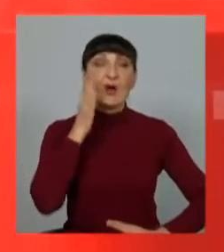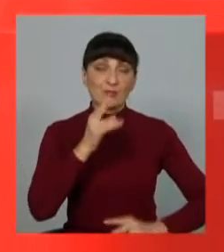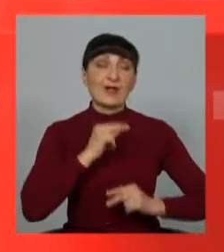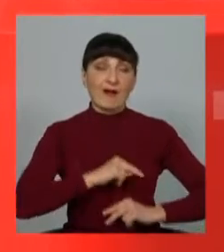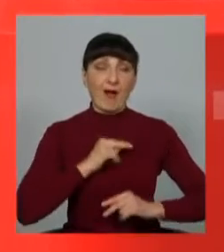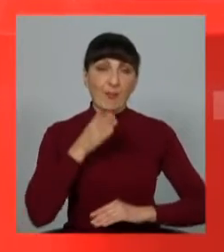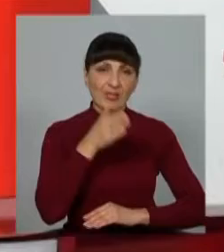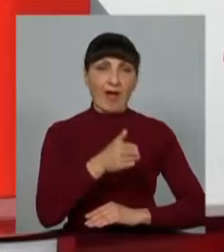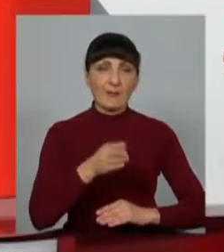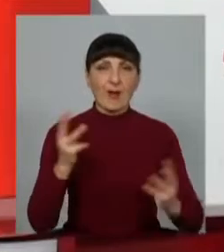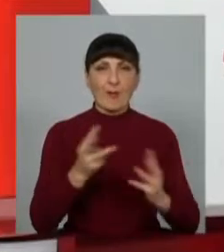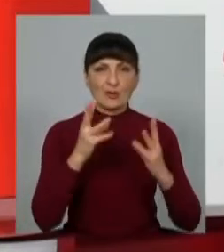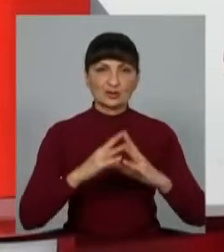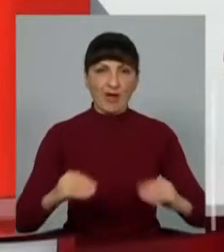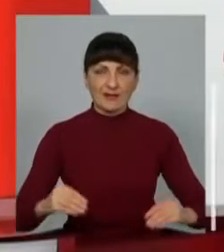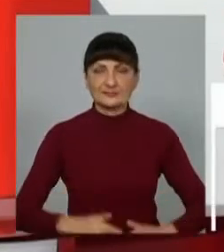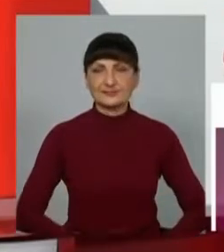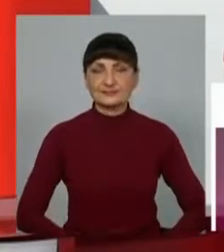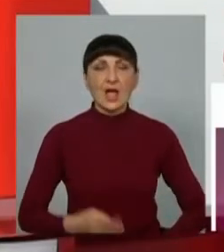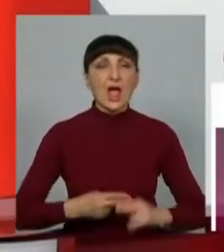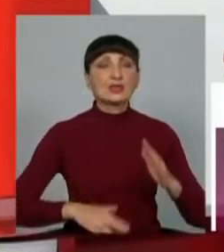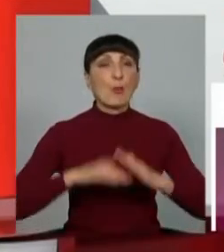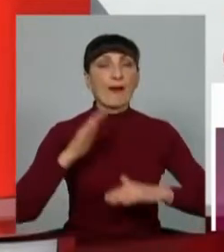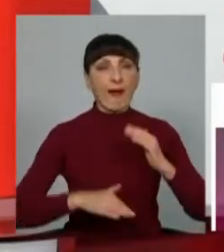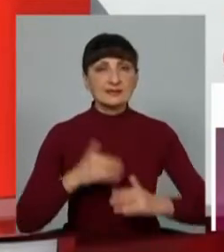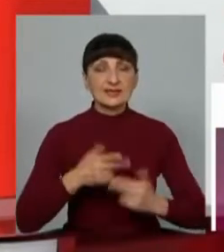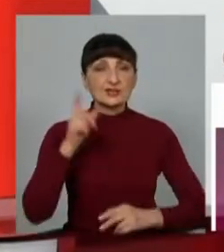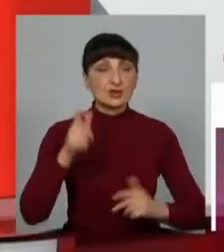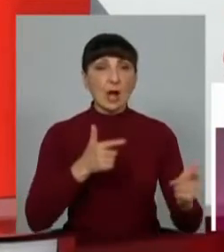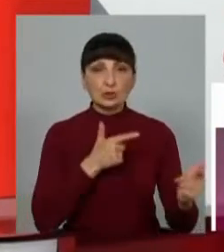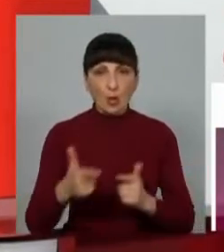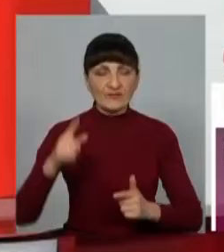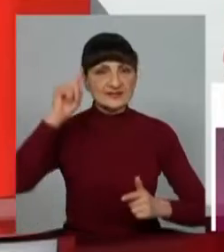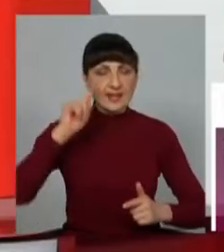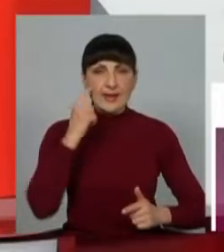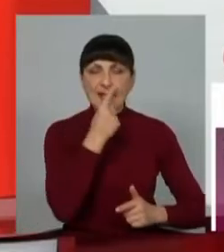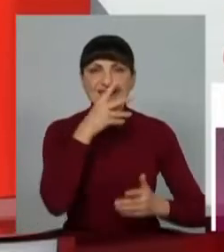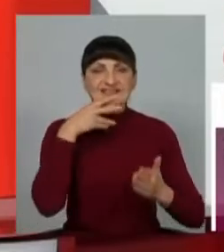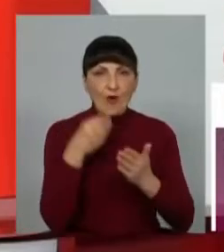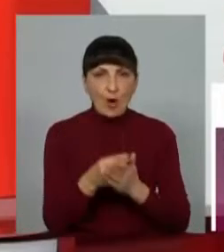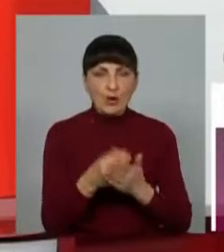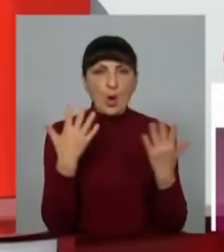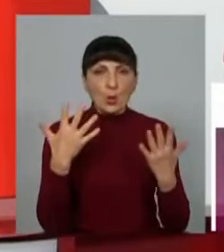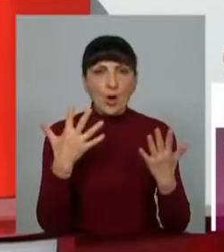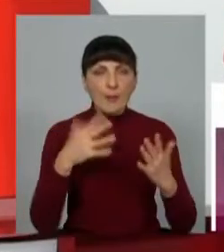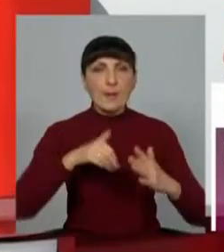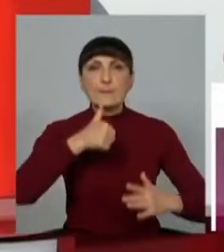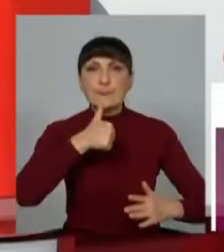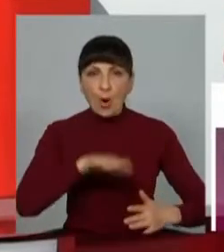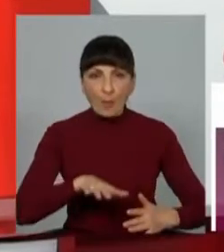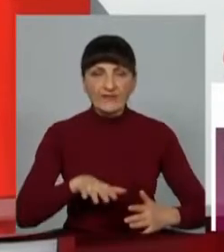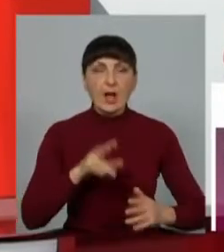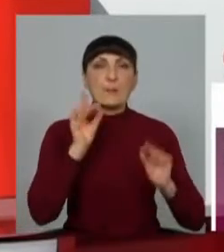будущие огнеборцы. В первую очередь, это самое главное, практика. Если человек подготовлен, увиден своими глазами, пощупал, как правильно пользоваться, как